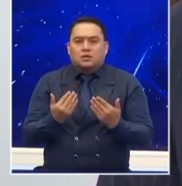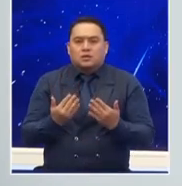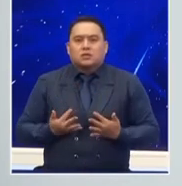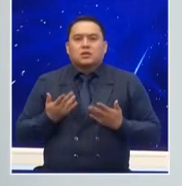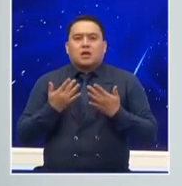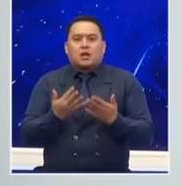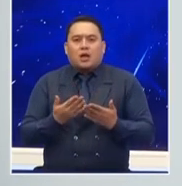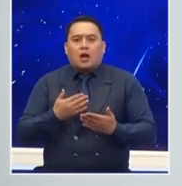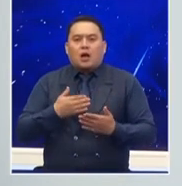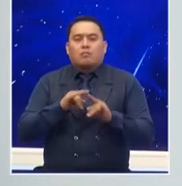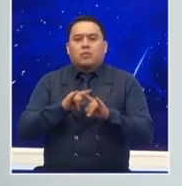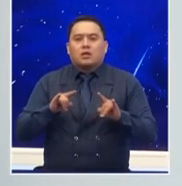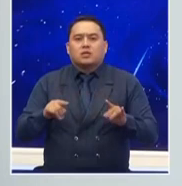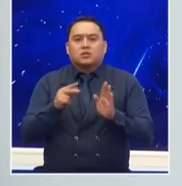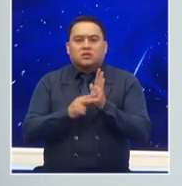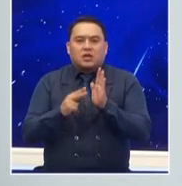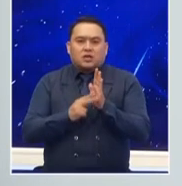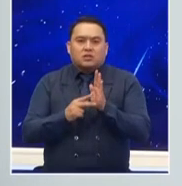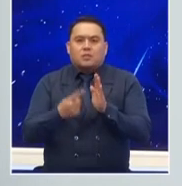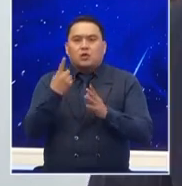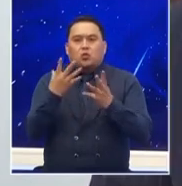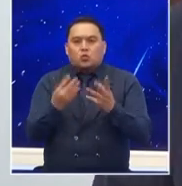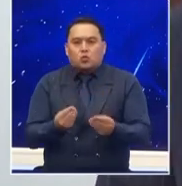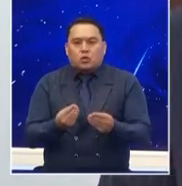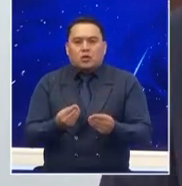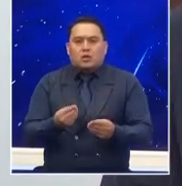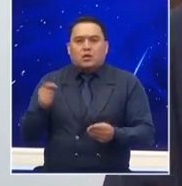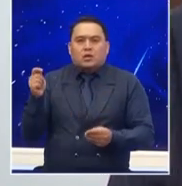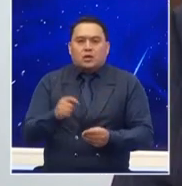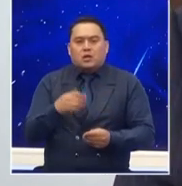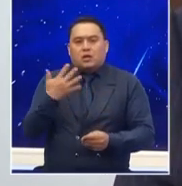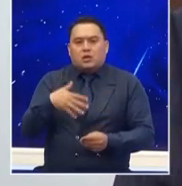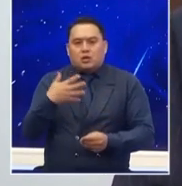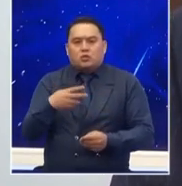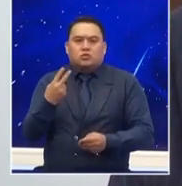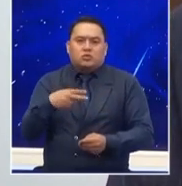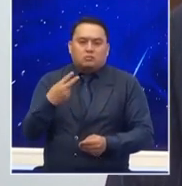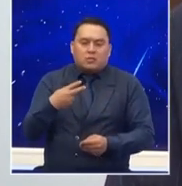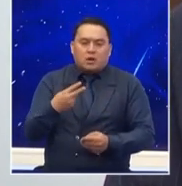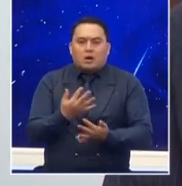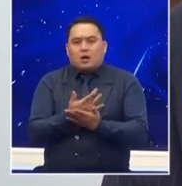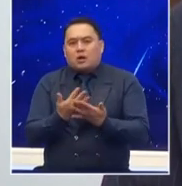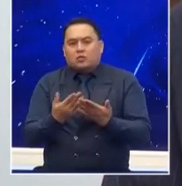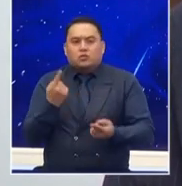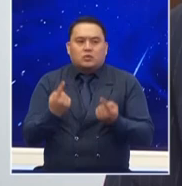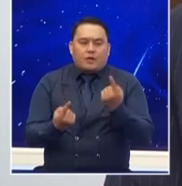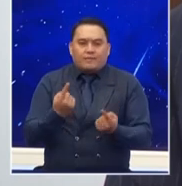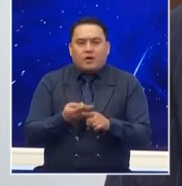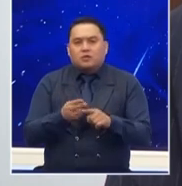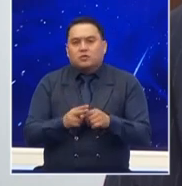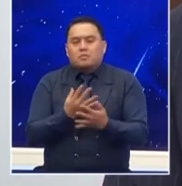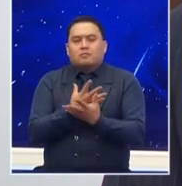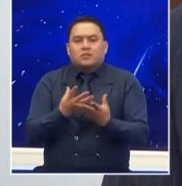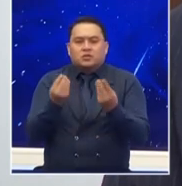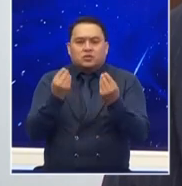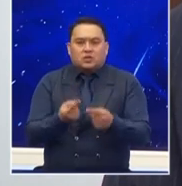сай балабақшада мысалы 80 бала болса, күніне 80 бала кемейді. Кейбірде 50 келеді, кейбірде 20 келіп қалады. Сондықтан да бірнеше жылдан бері қарай